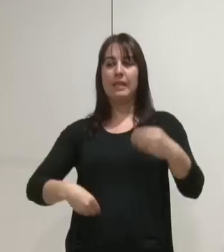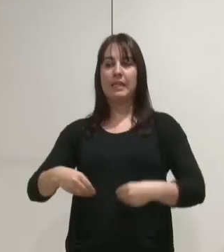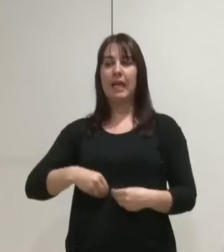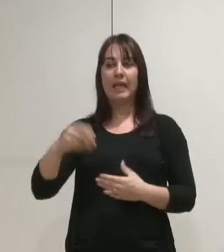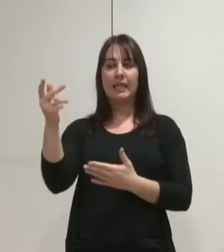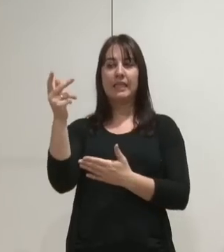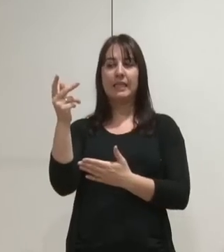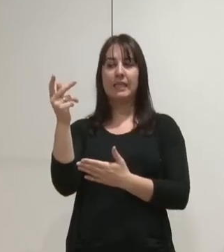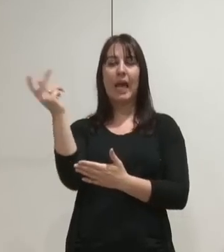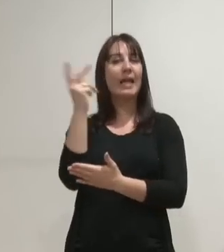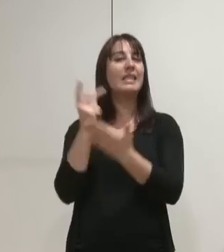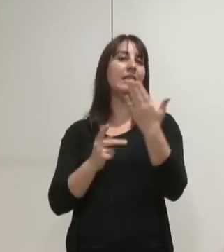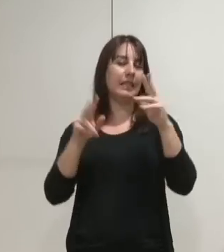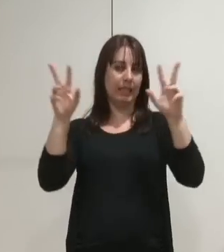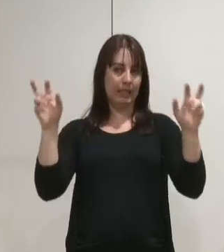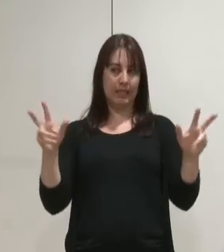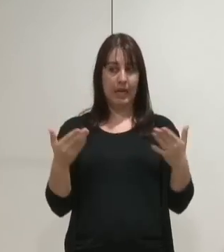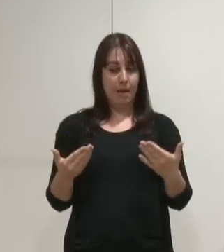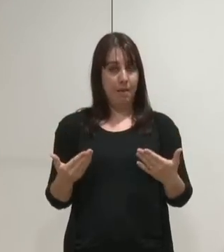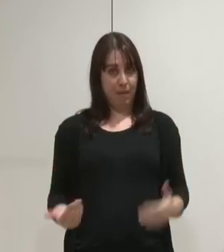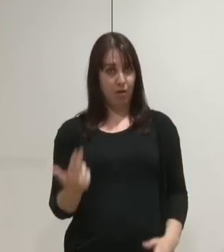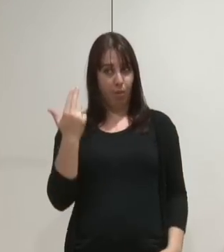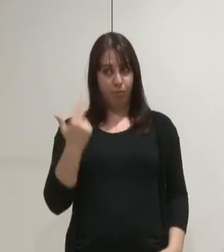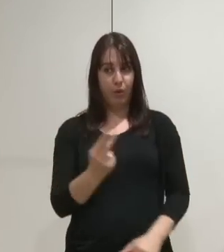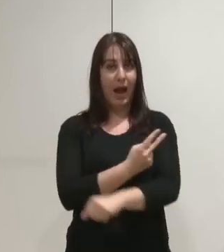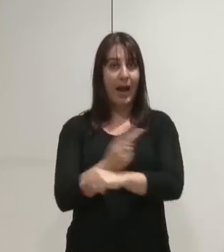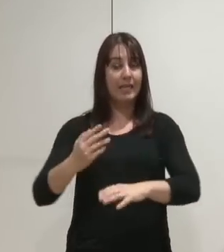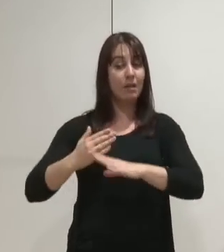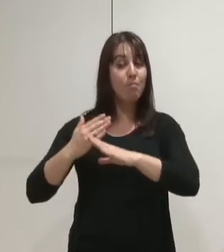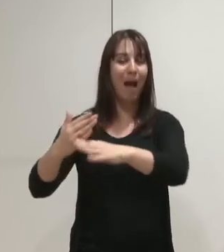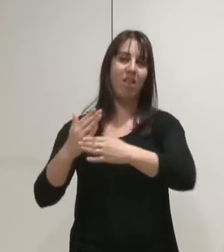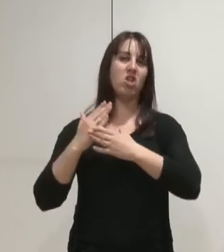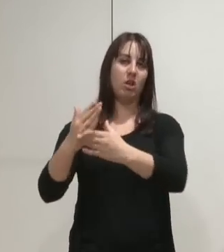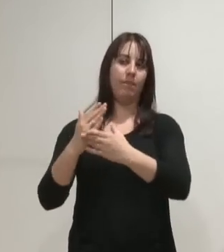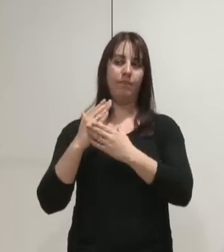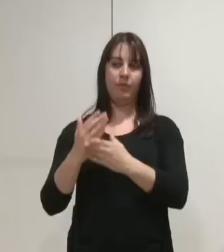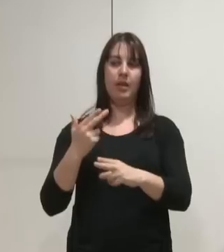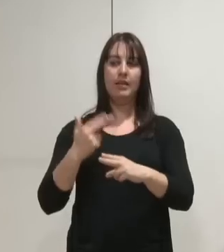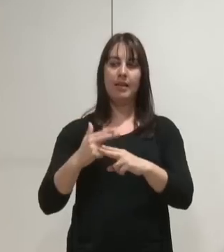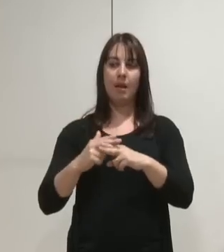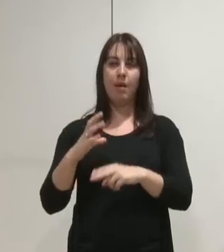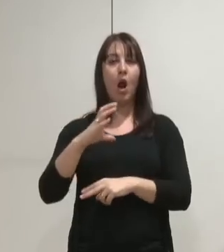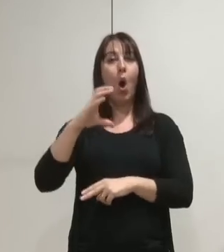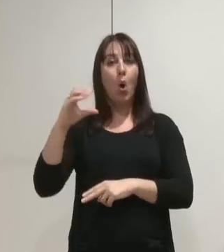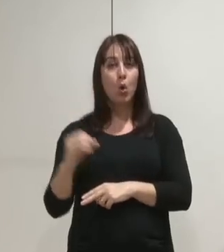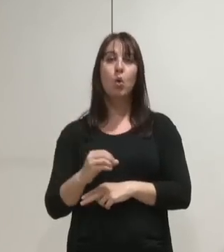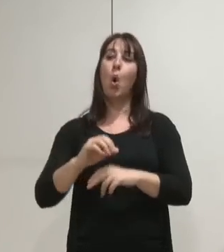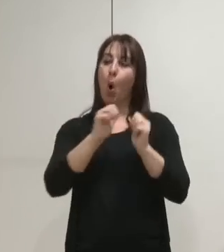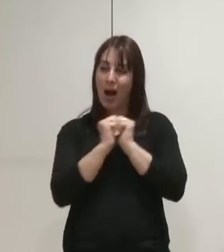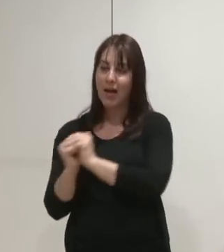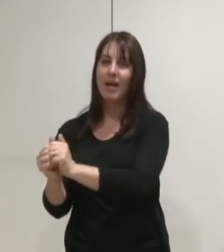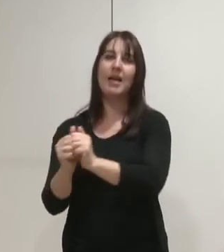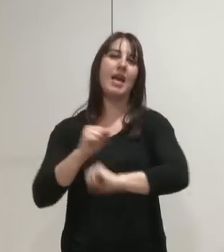artistique à partir de cette saisonci les risques sont partagés nous ça s'appelle la coréalisation sauf